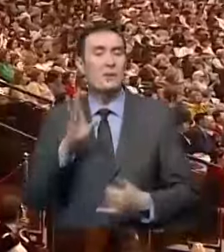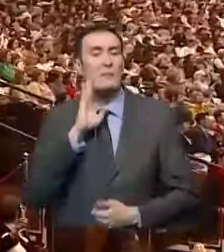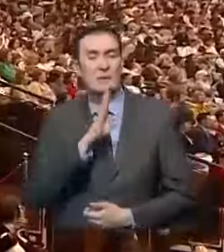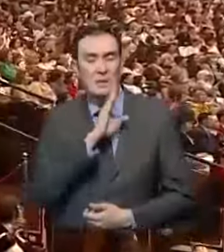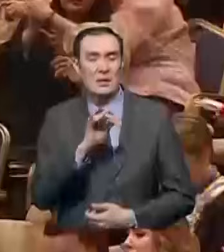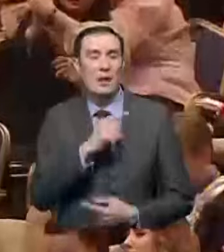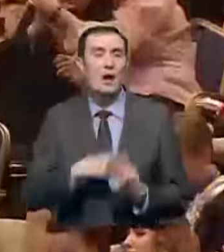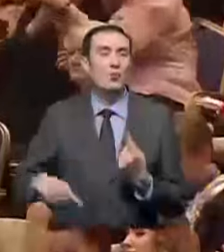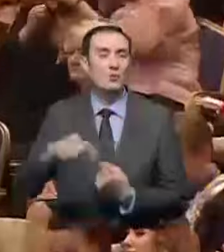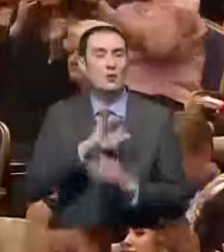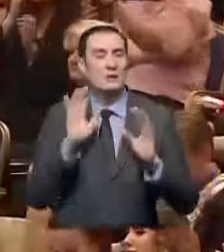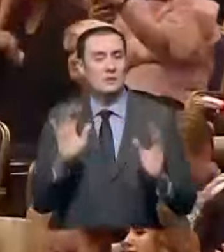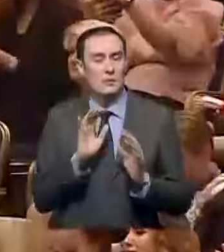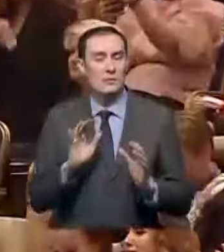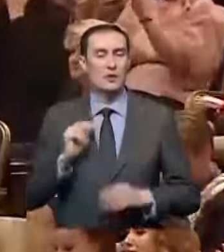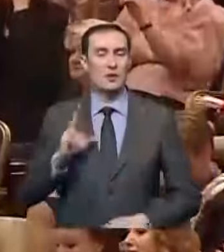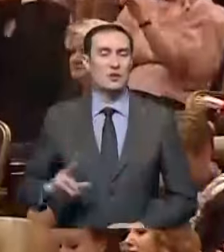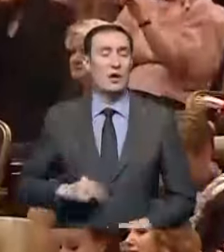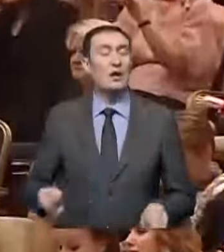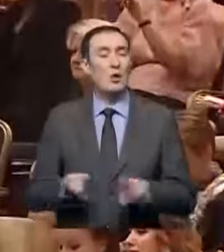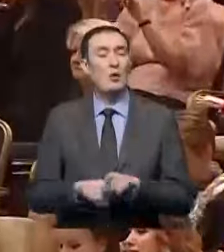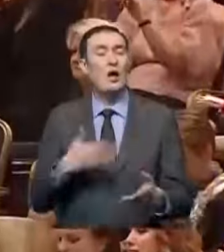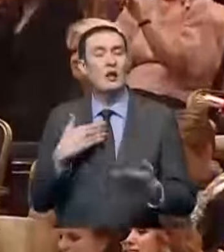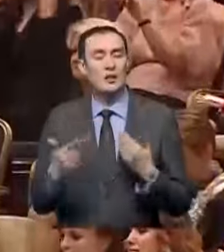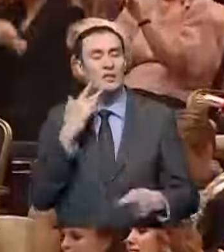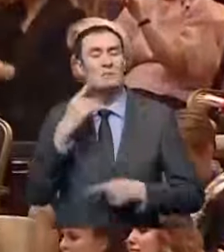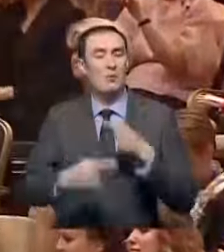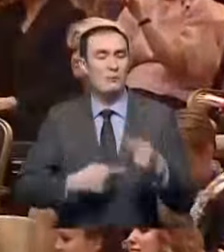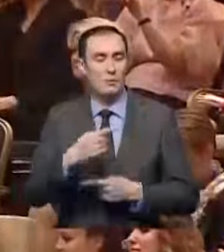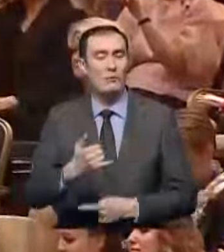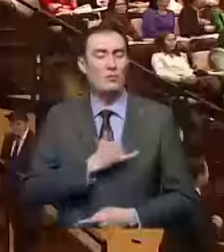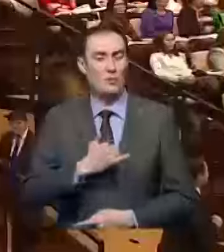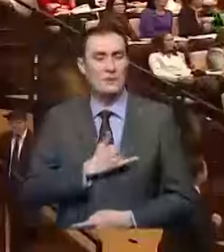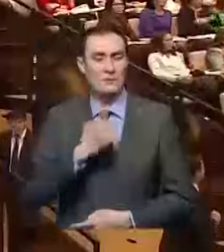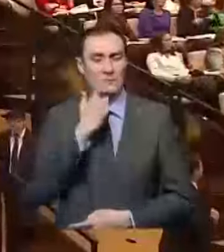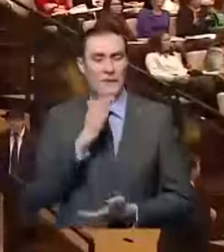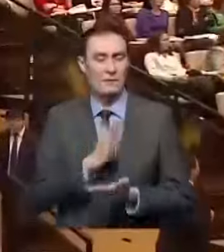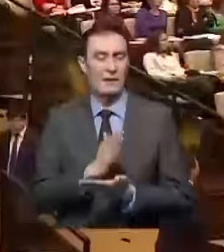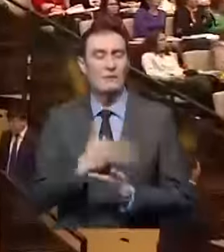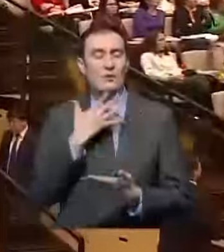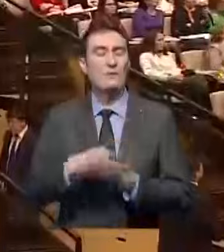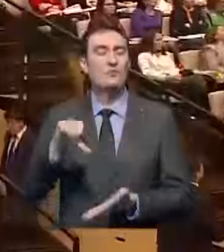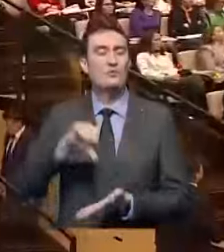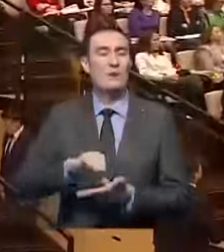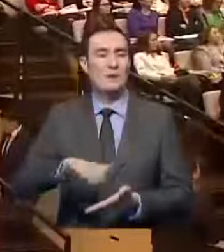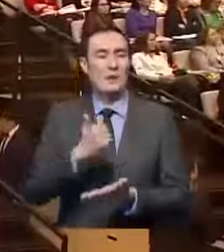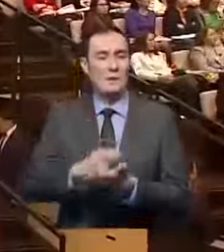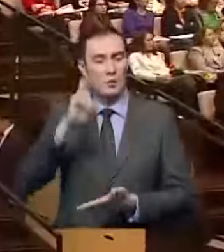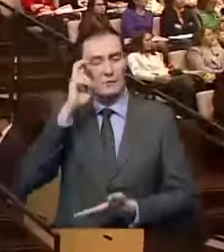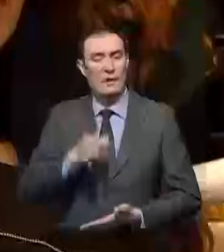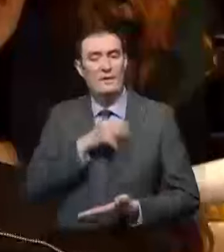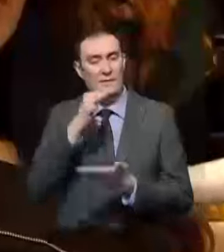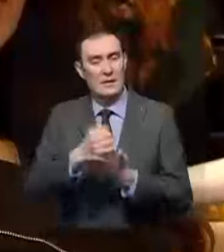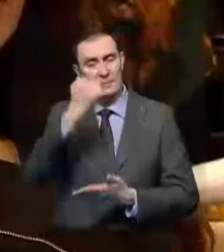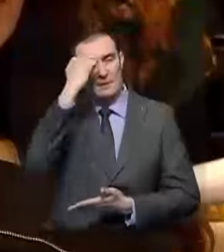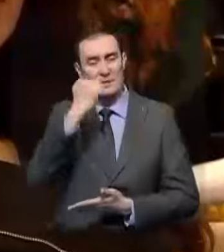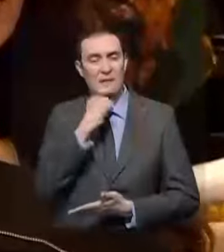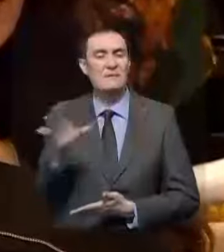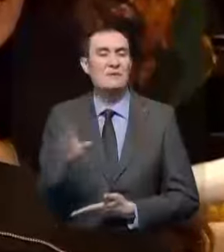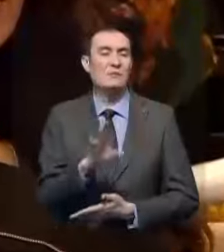и окружал заботой дочерей. Такое отношение испокон веков у нас в крови. В своем выступлении глава государства выразил признательность